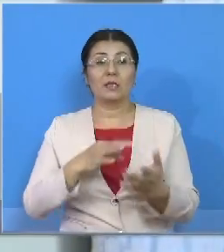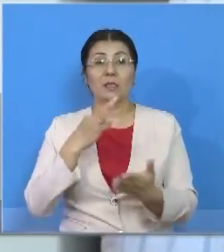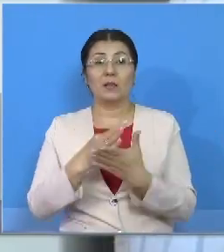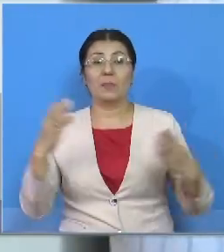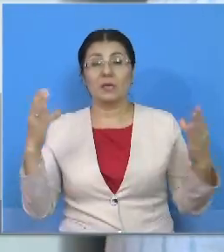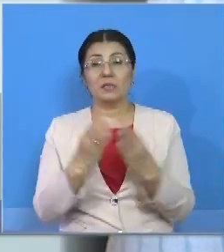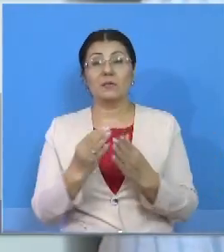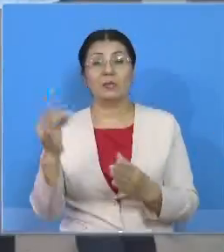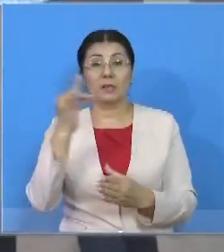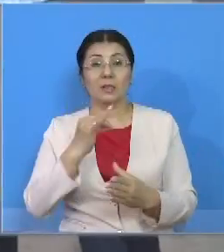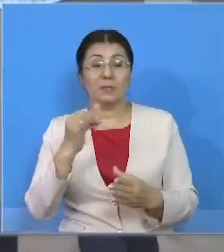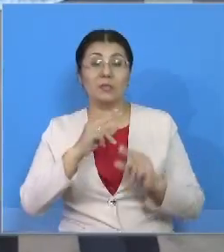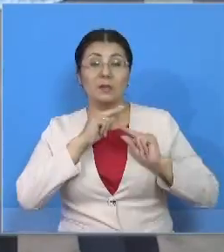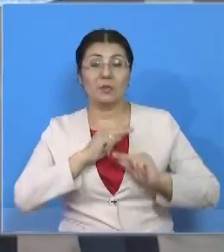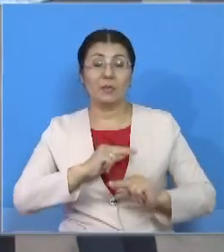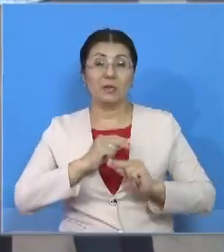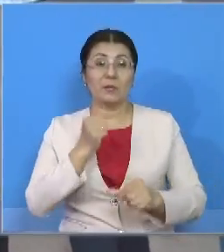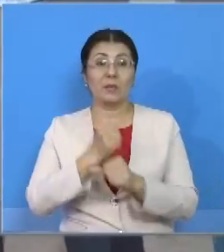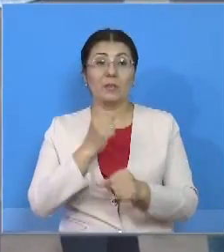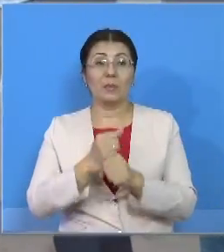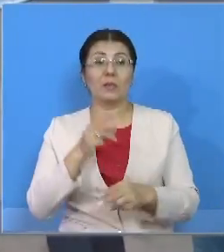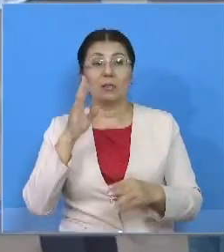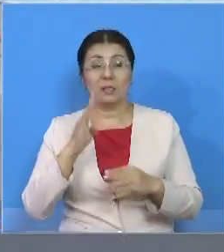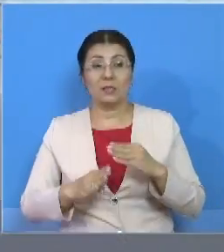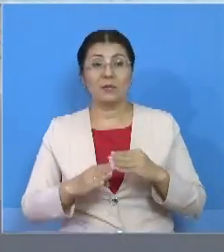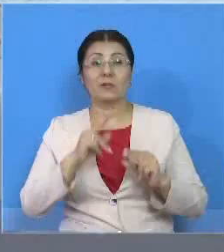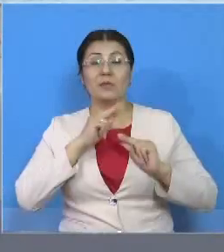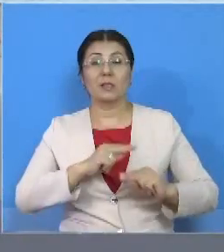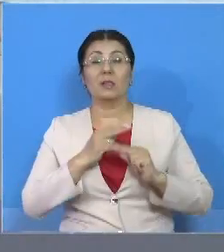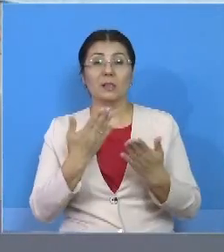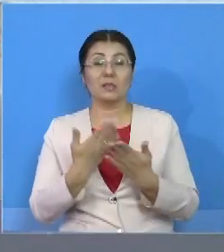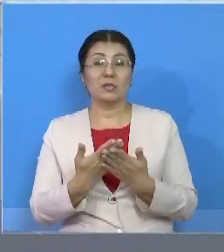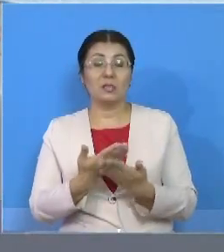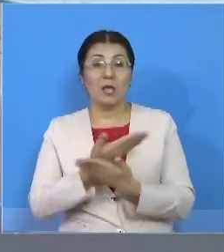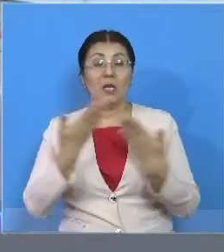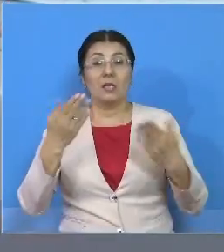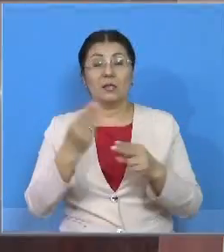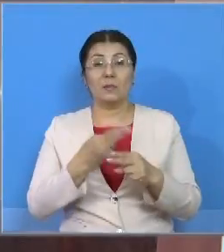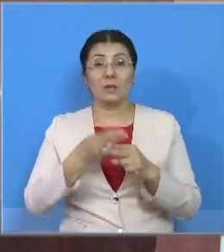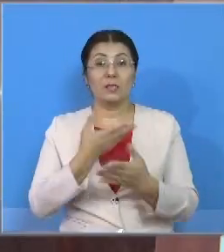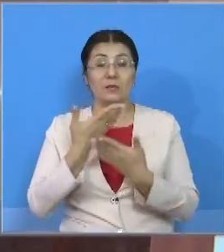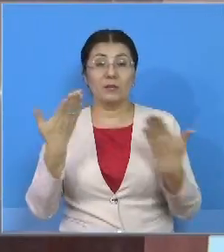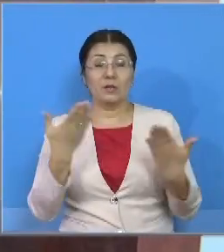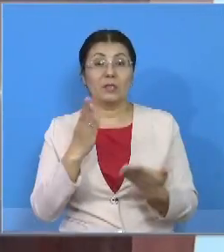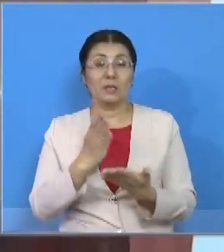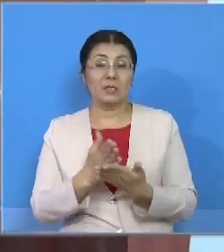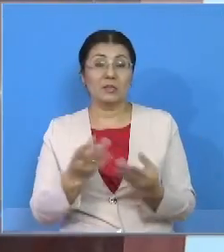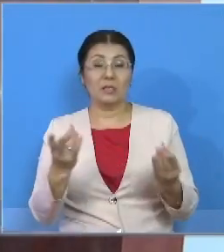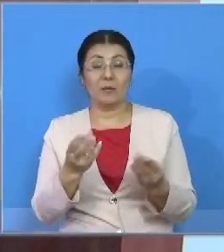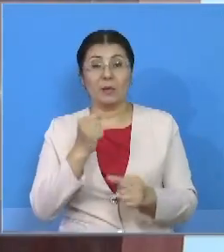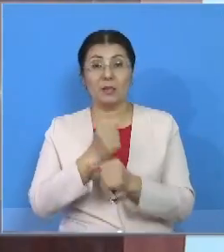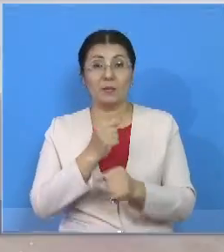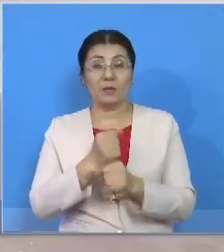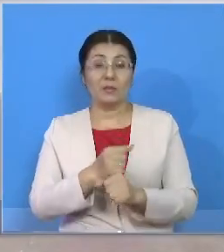и поинтересовались ходом работ. Как отмечается, для завершения строительства объекта сейчас нет никаких препятствий. В наличии имеются необходимые